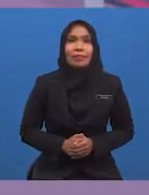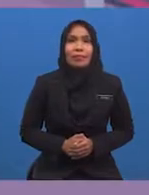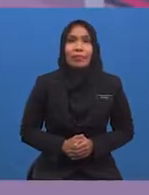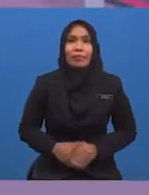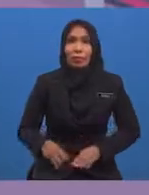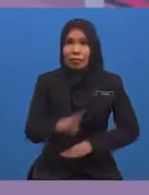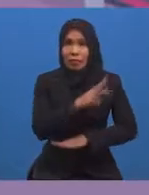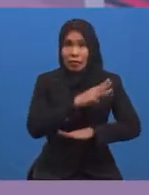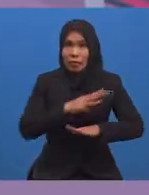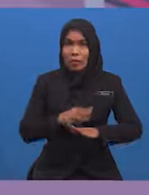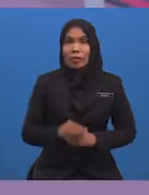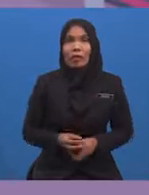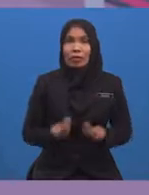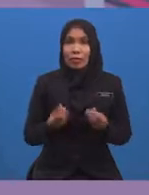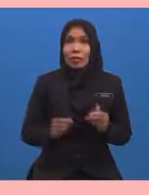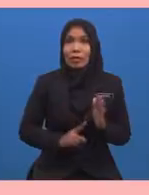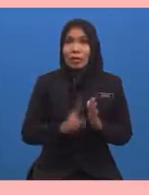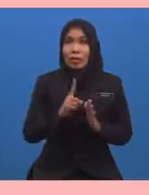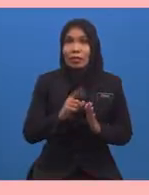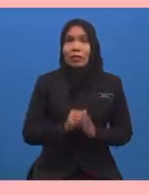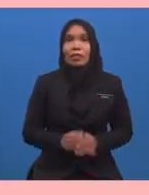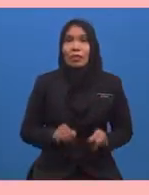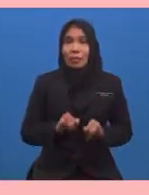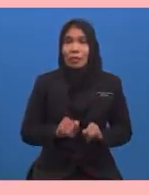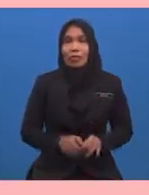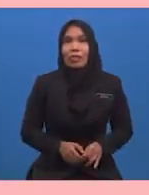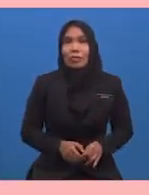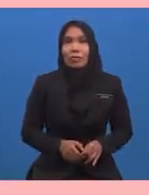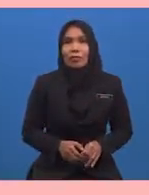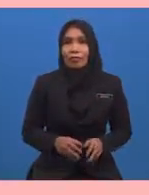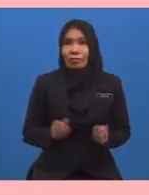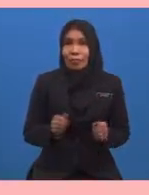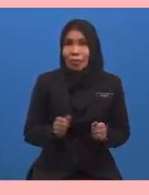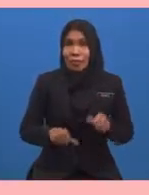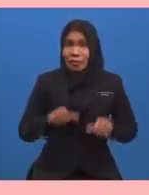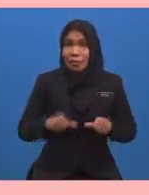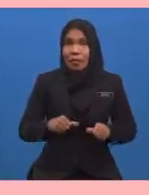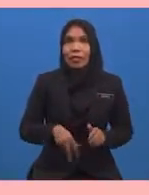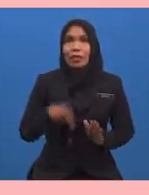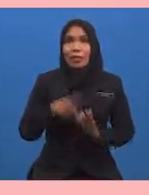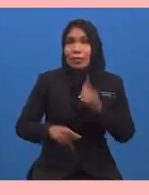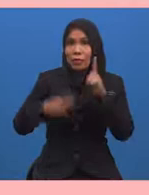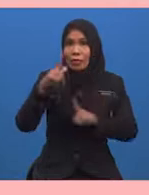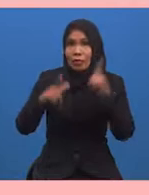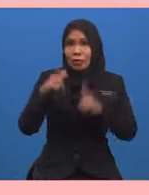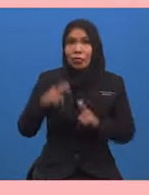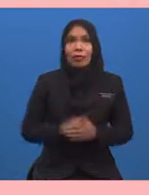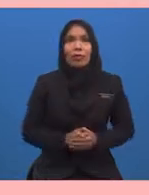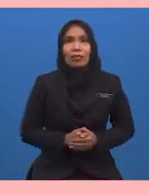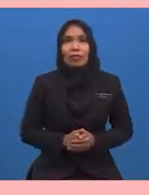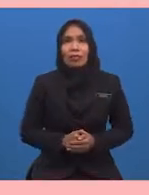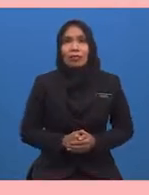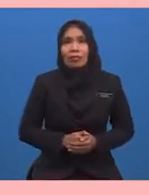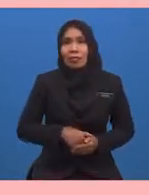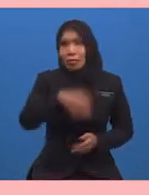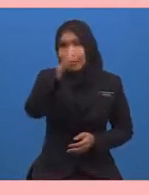Kawasan tanah tinggi sesuai untuk kegiatan pelancongan kerana mempunyai pemandangan yang menarik